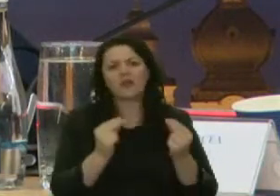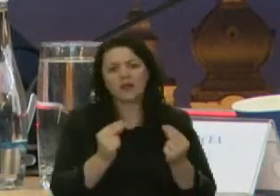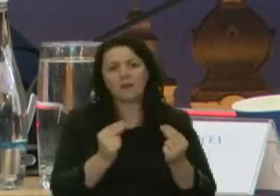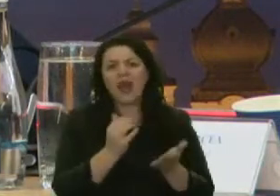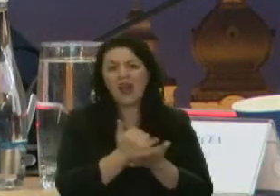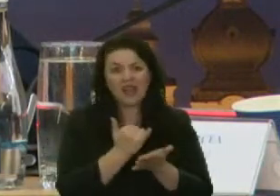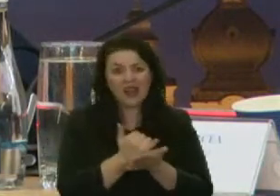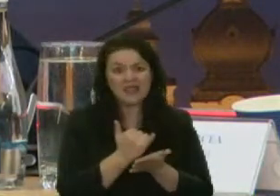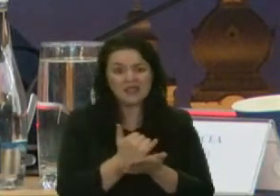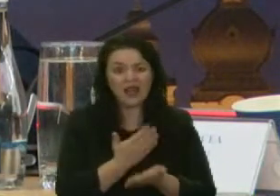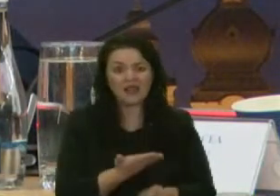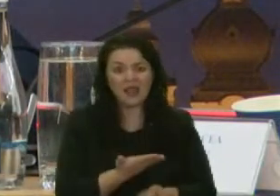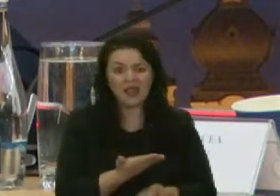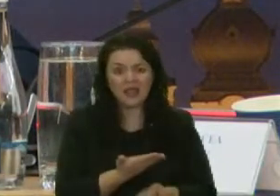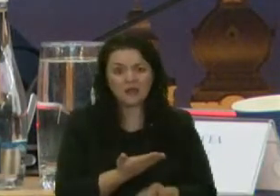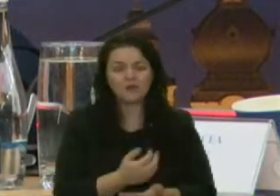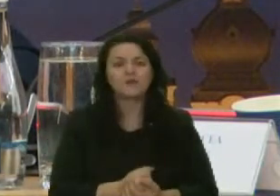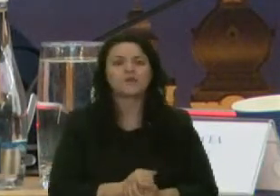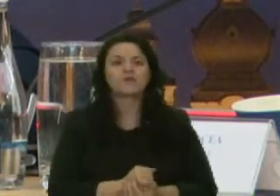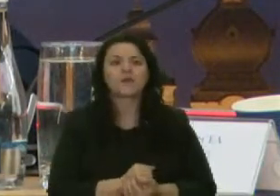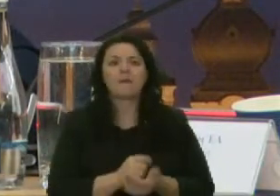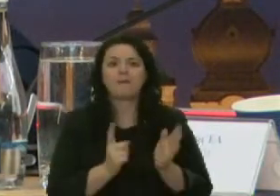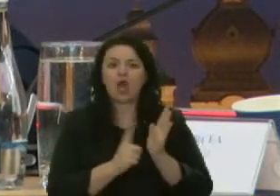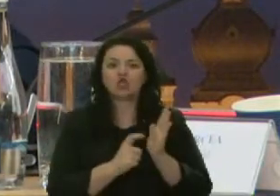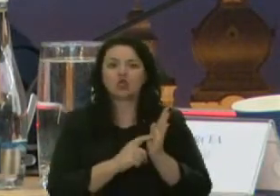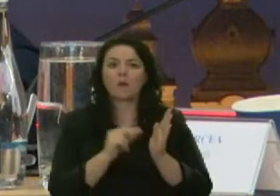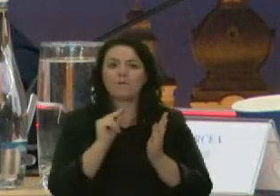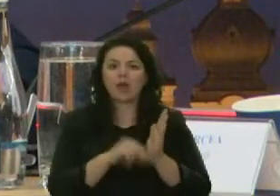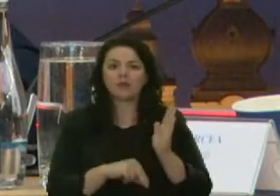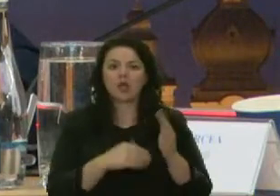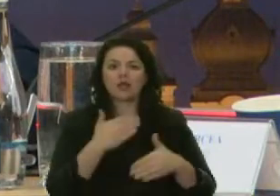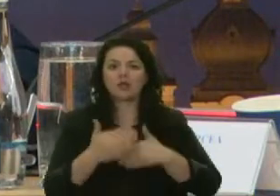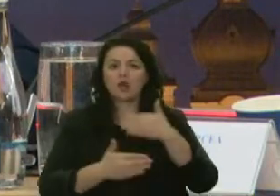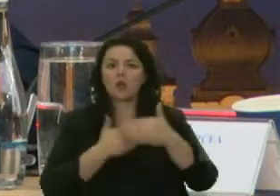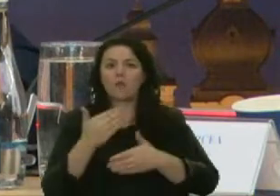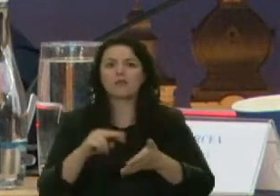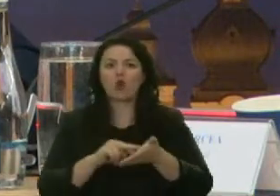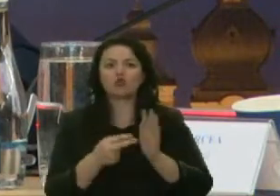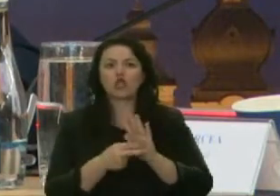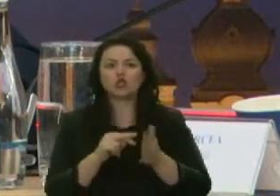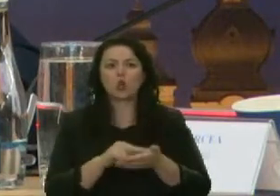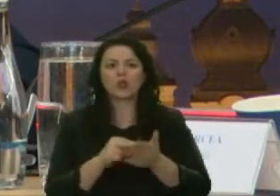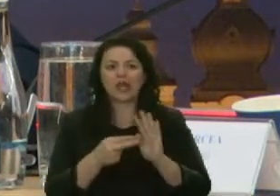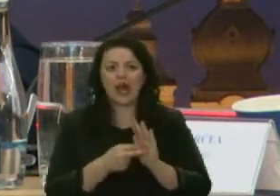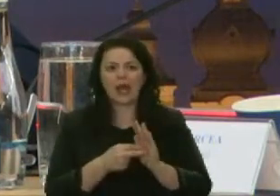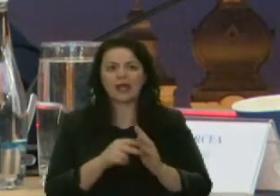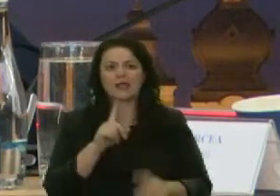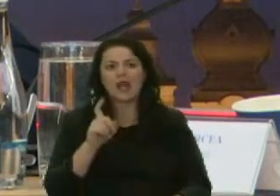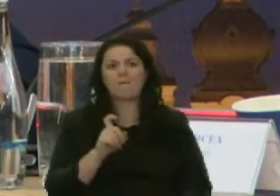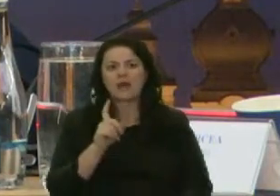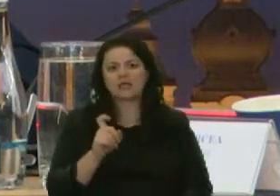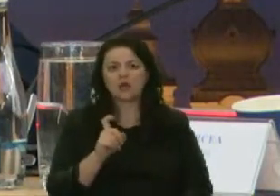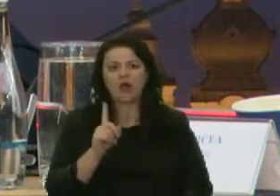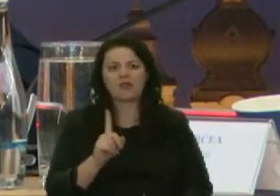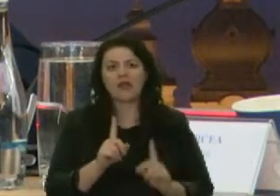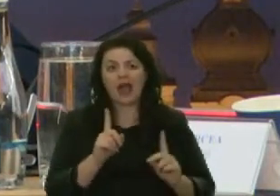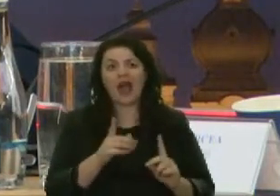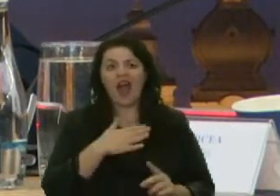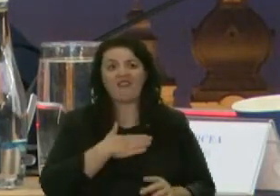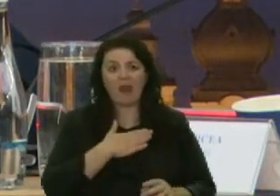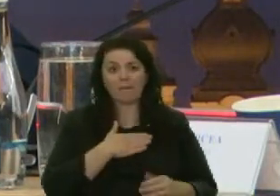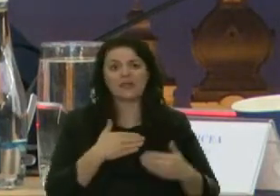o realitate și mi a cerut permisiunea ca să demareze procedurile întrebându mă dacă avem